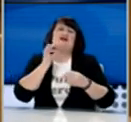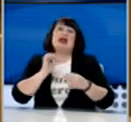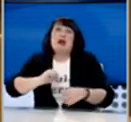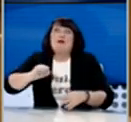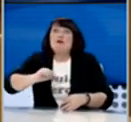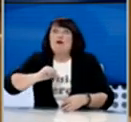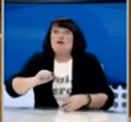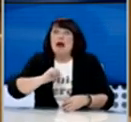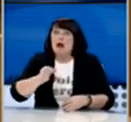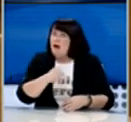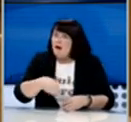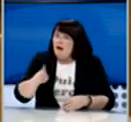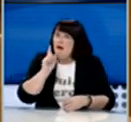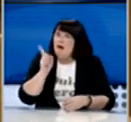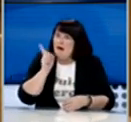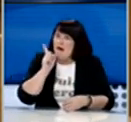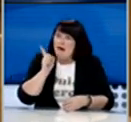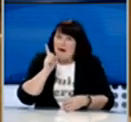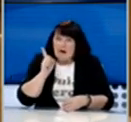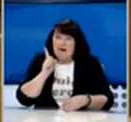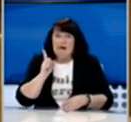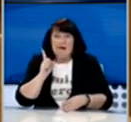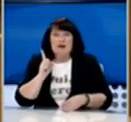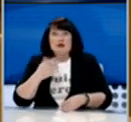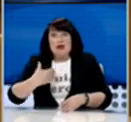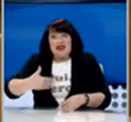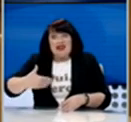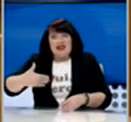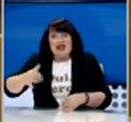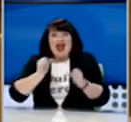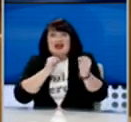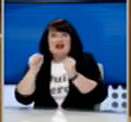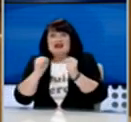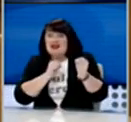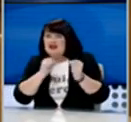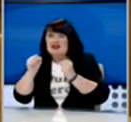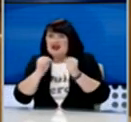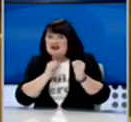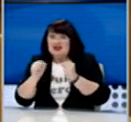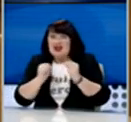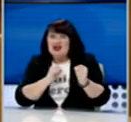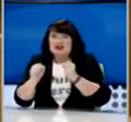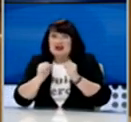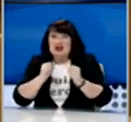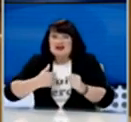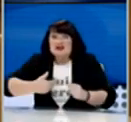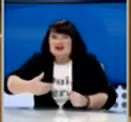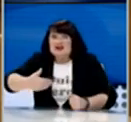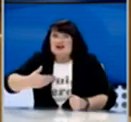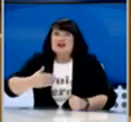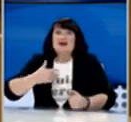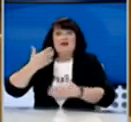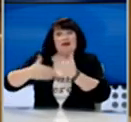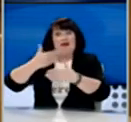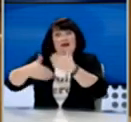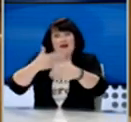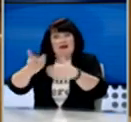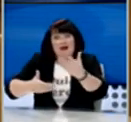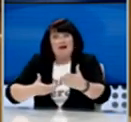τρομάξουν ιθ ημερών στήνοντας ένα εφιαλτικό σκηνικό πολλαπλών κρίσεων που διαδέχονται η μία την άλλη ή που